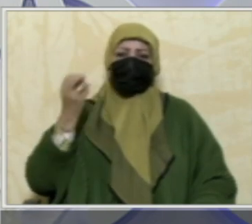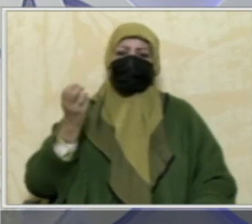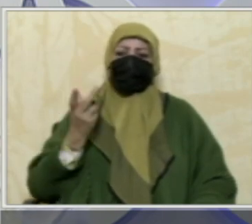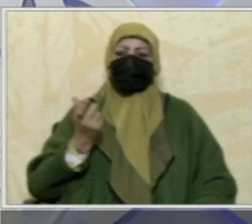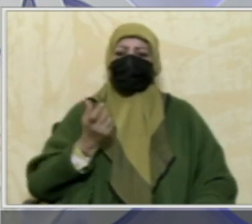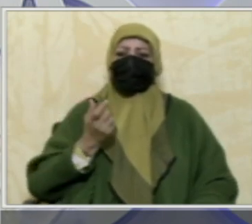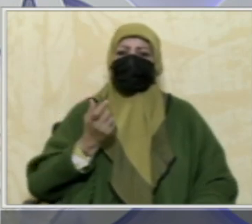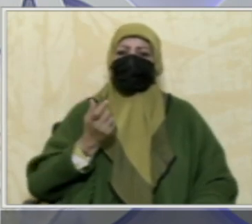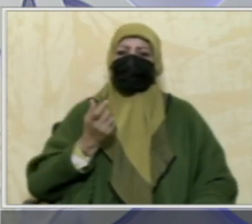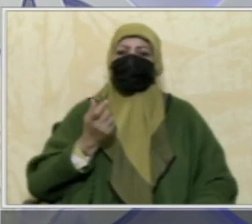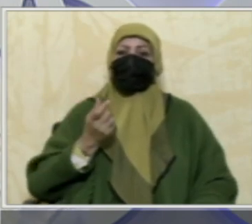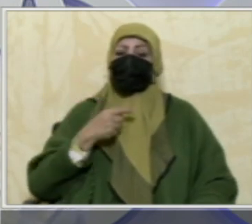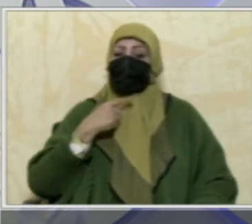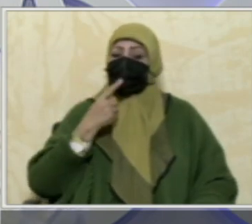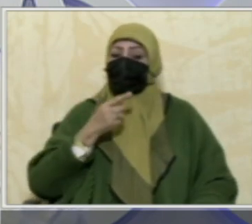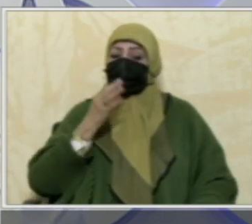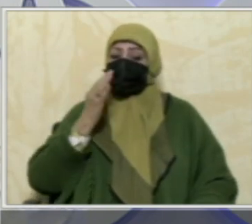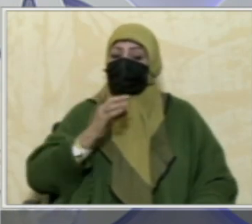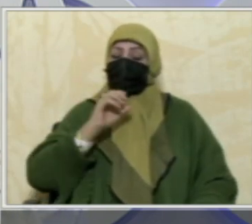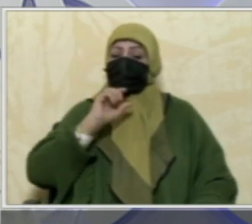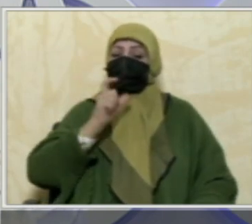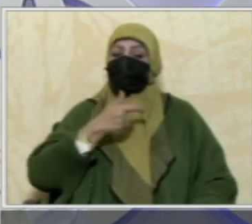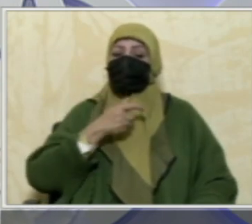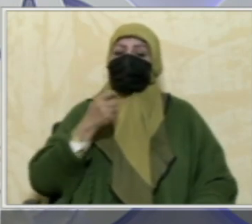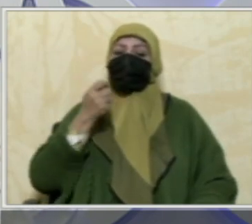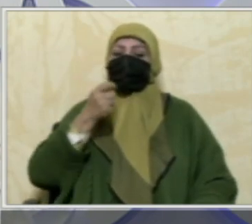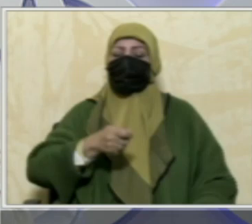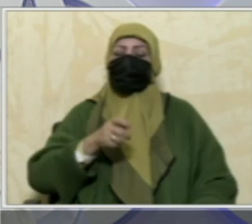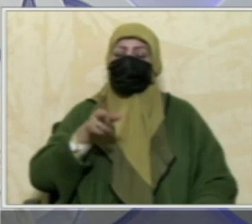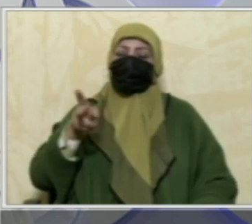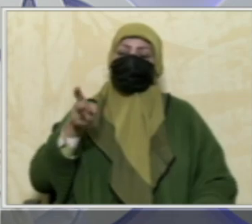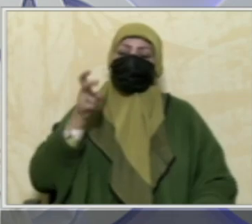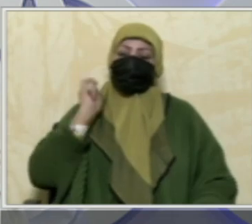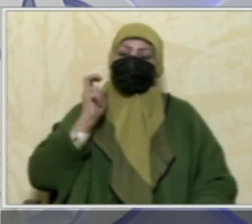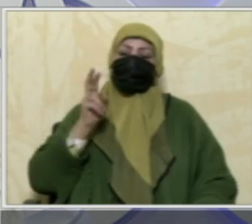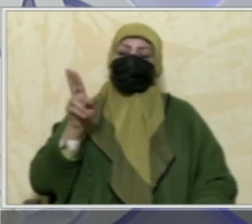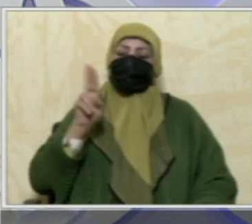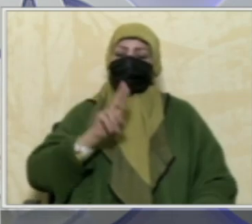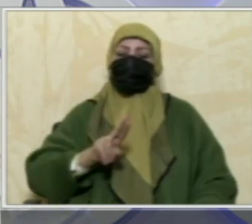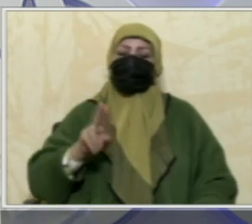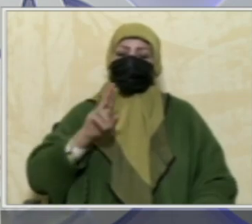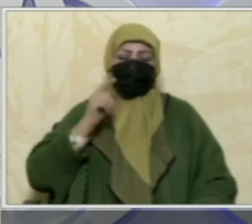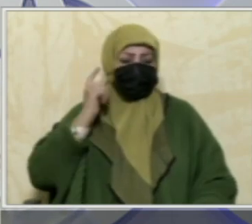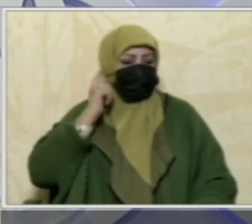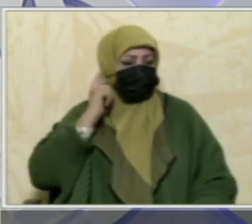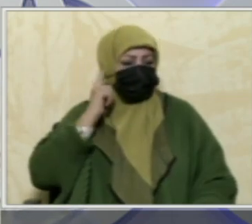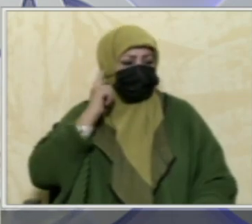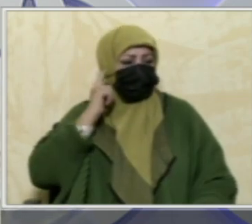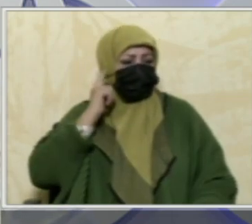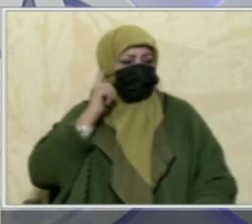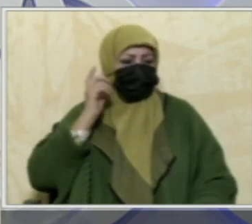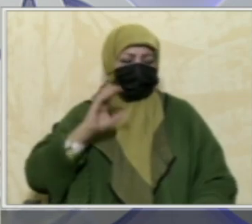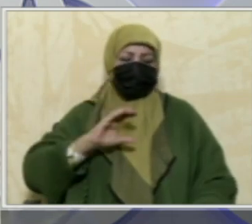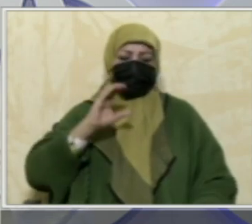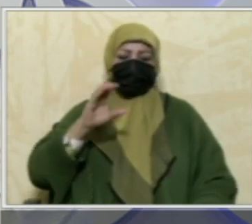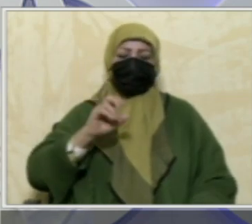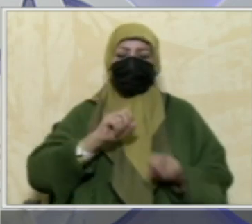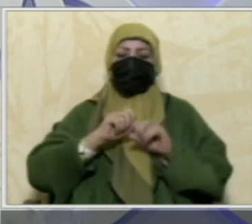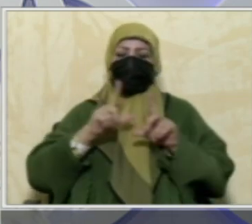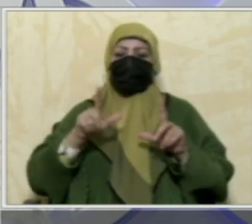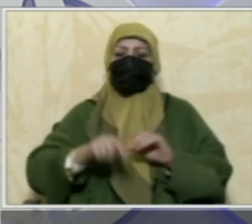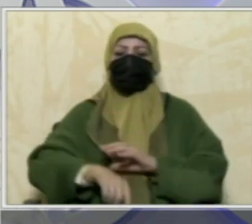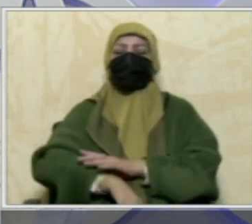ماشي ماشي ان شاء الله تسمع الجواب وضحت الصوره ان شاء الله بارك الله فيك يا